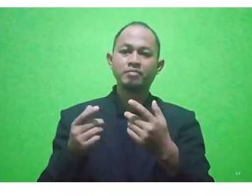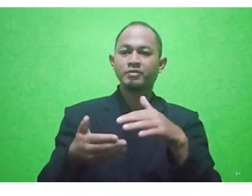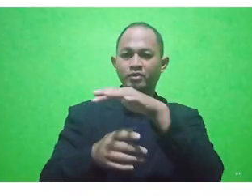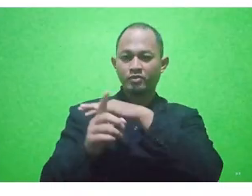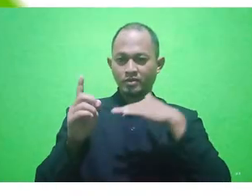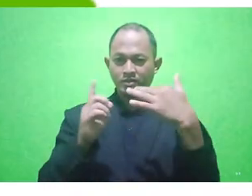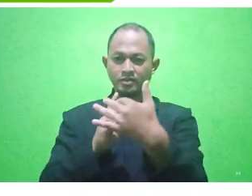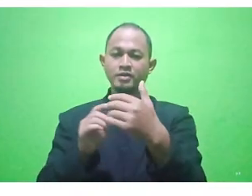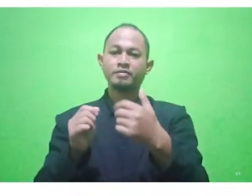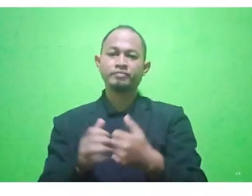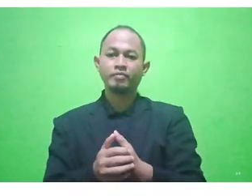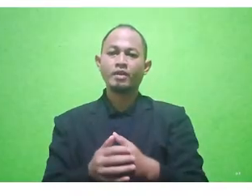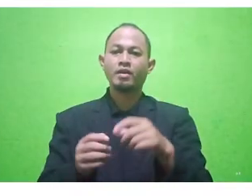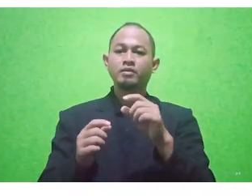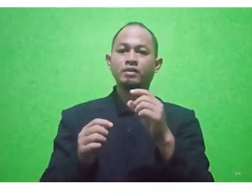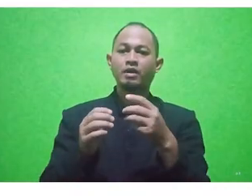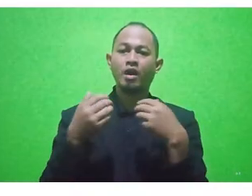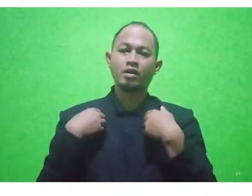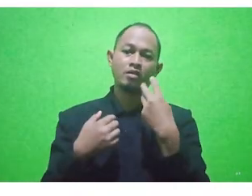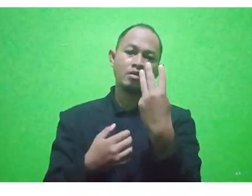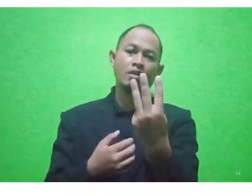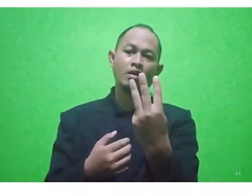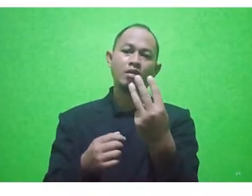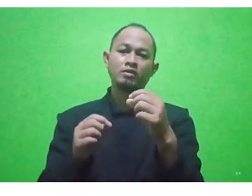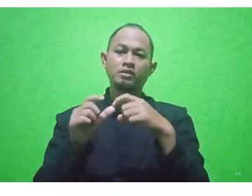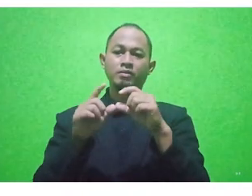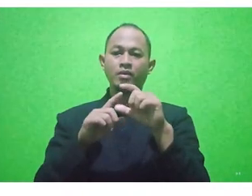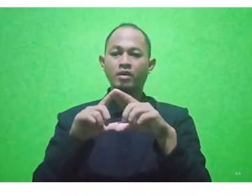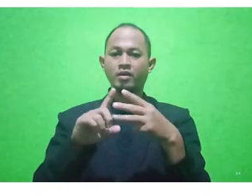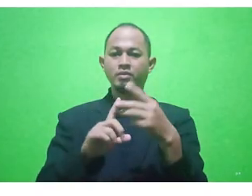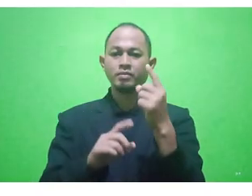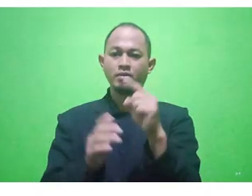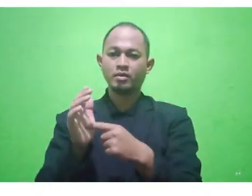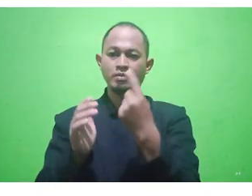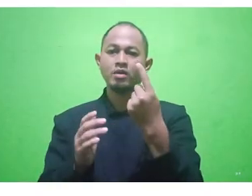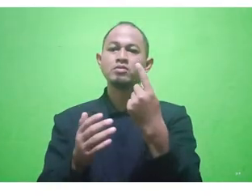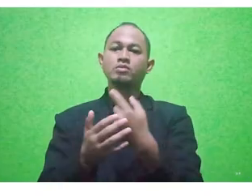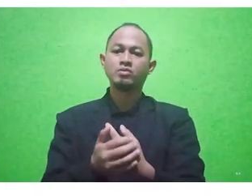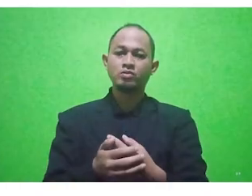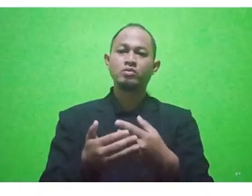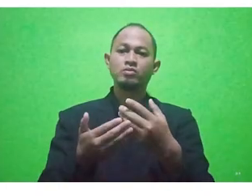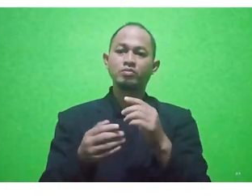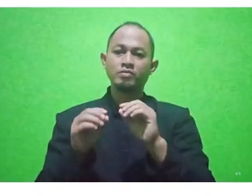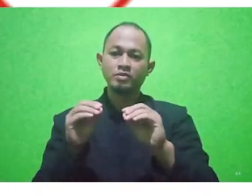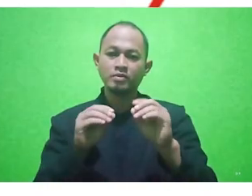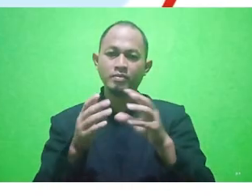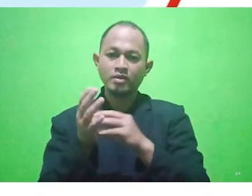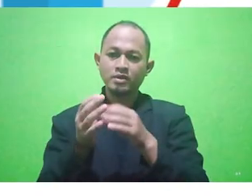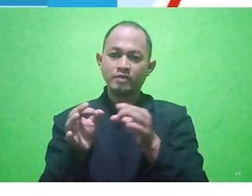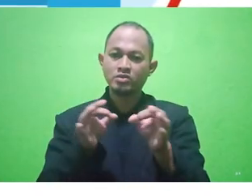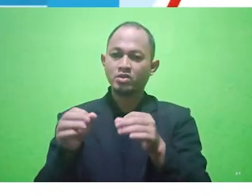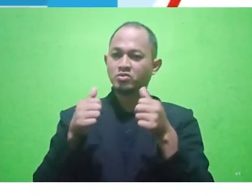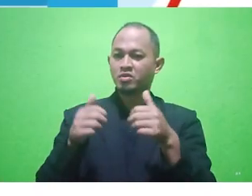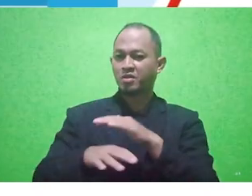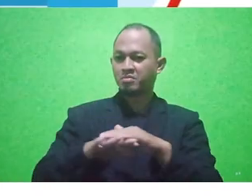terhadap lingkungan. Ada 3 pilar dalam kegiatan SPAB. Pilar pertama, fasilitas belajar yang lebih aman,